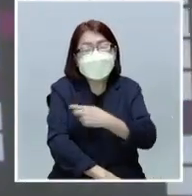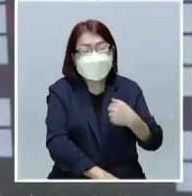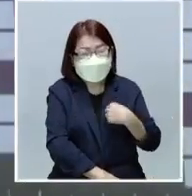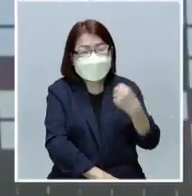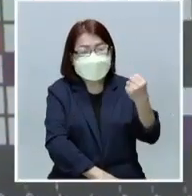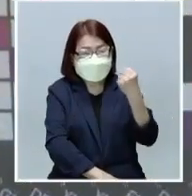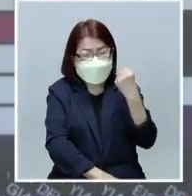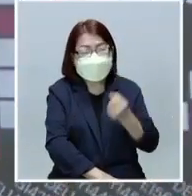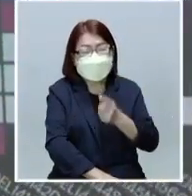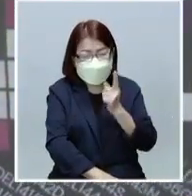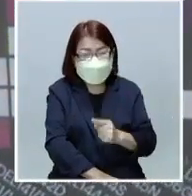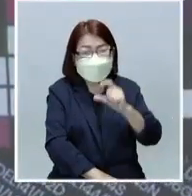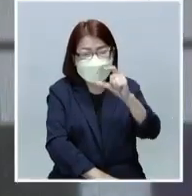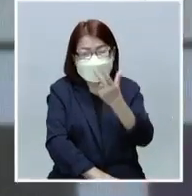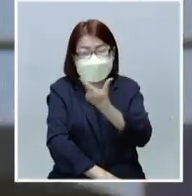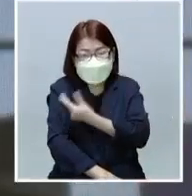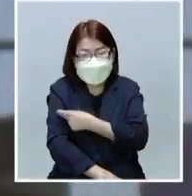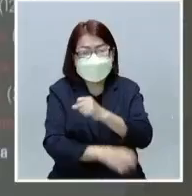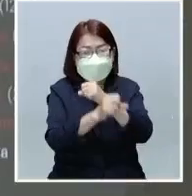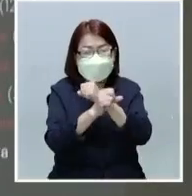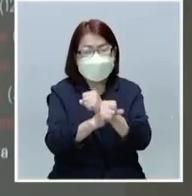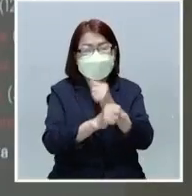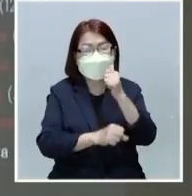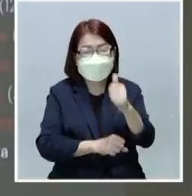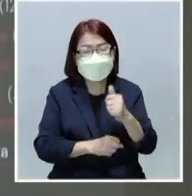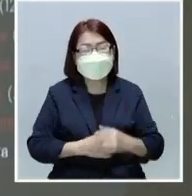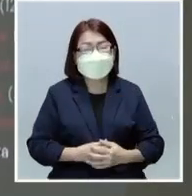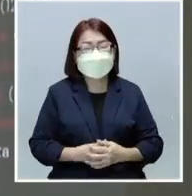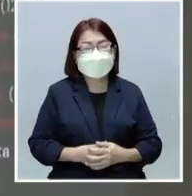ฉีดวัคซีนจะสามารถช่วยควบคุมได้ค่ะ